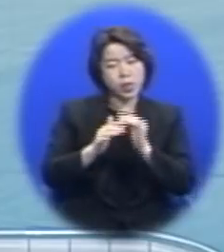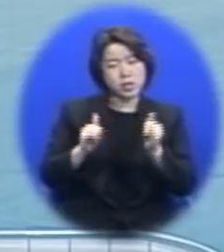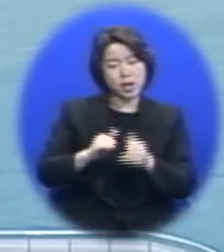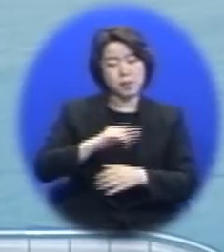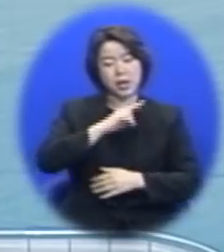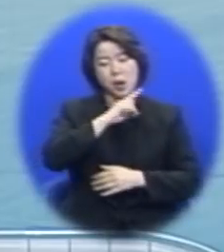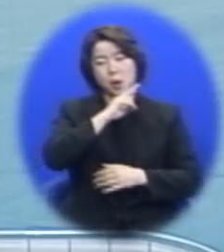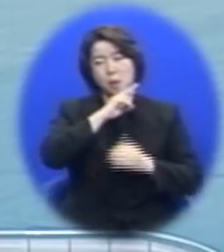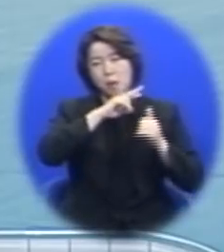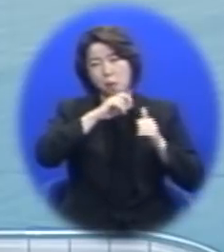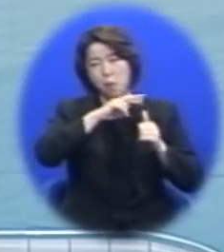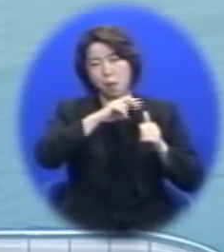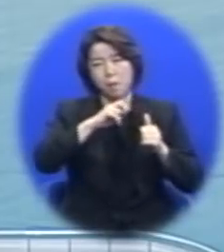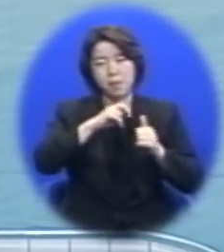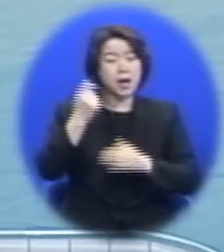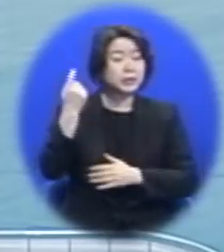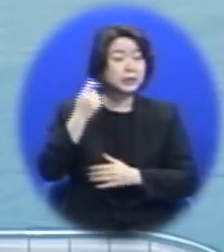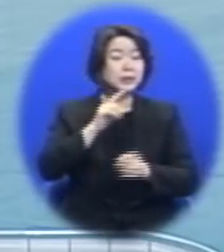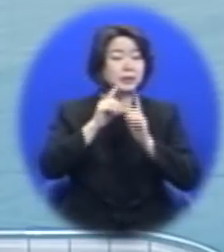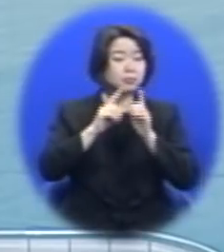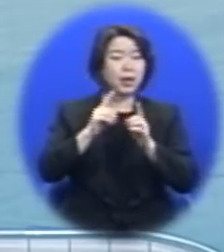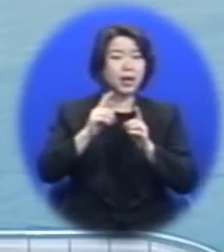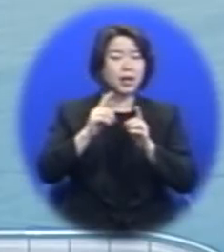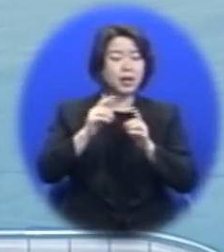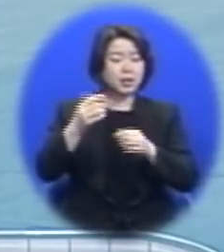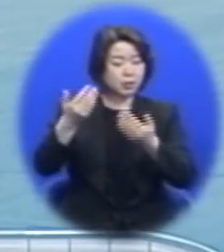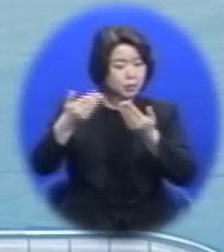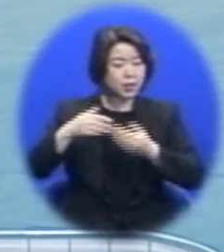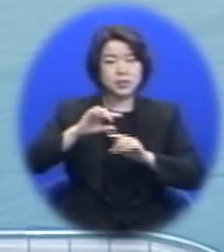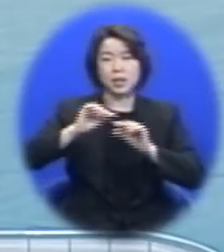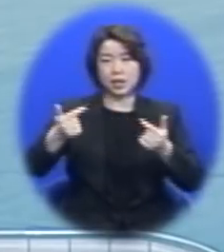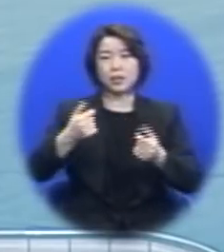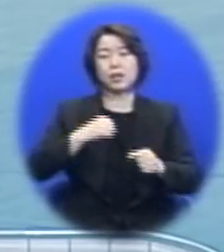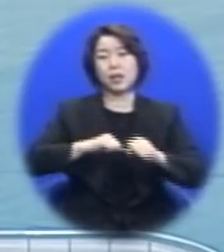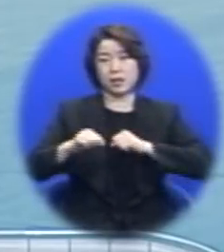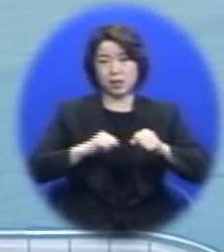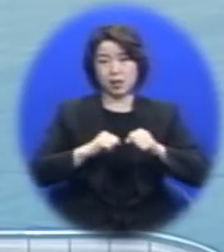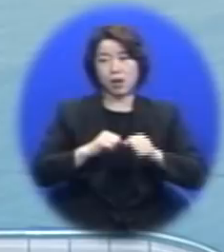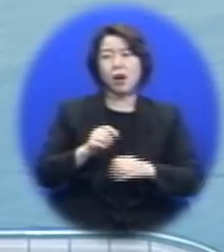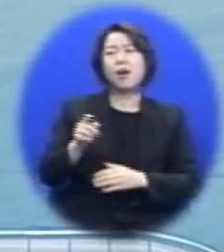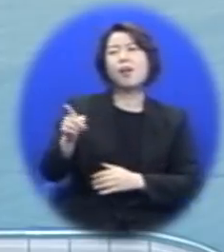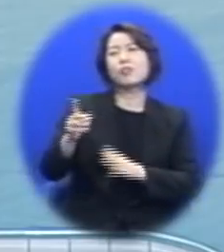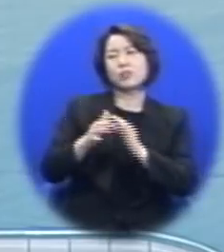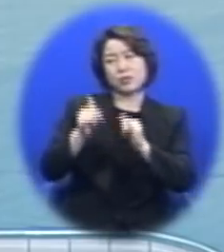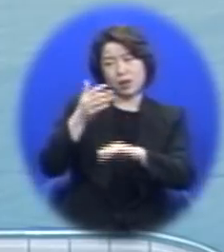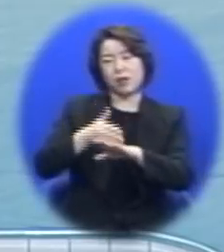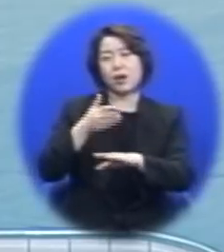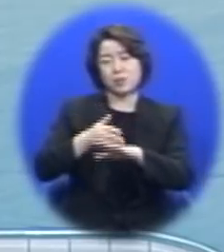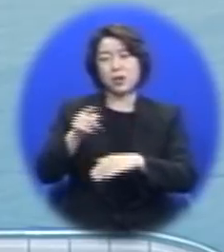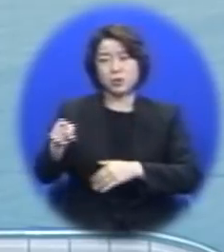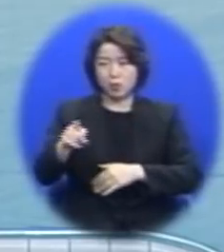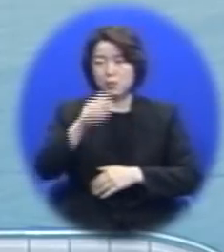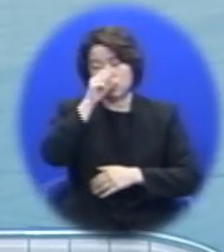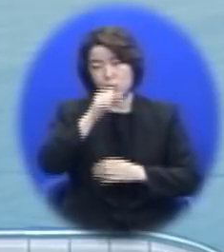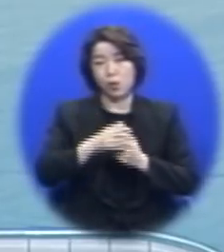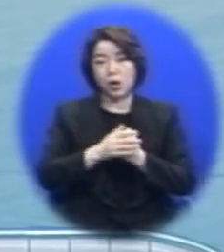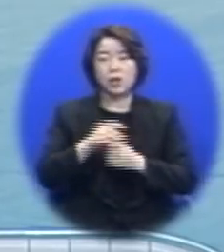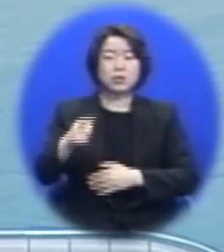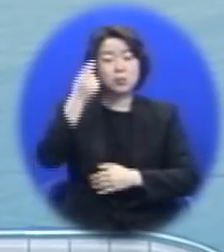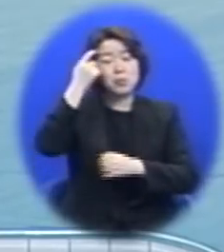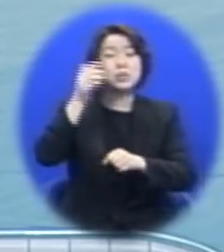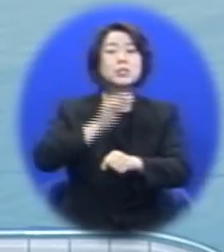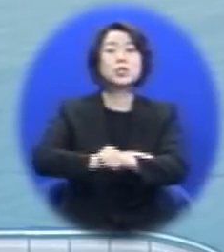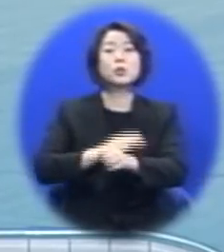됩니다. 항상 그 사람의 마음속에 감사하다, 참 너무 감사하다, 그건 정말 지혜로운